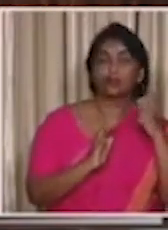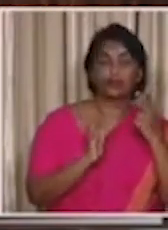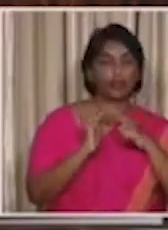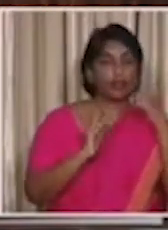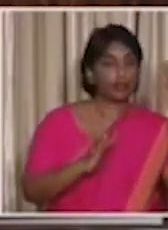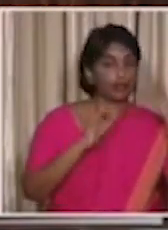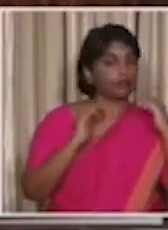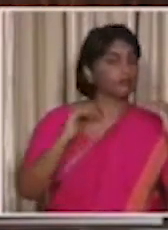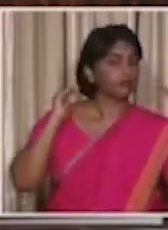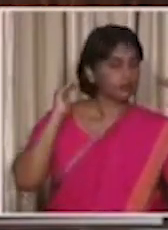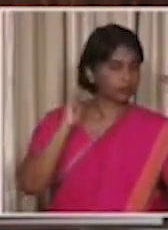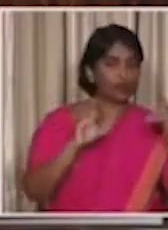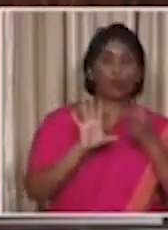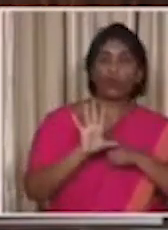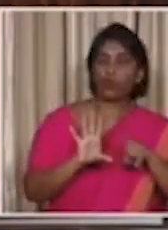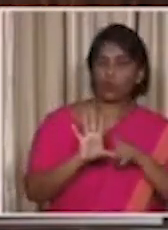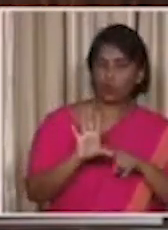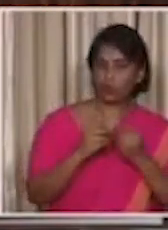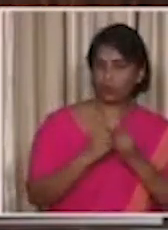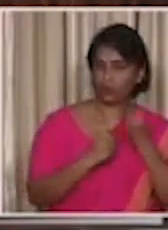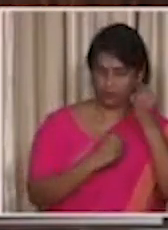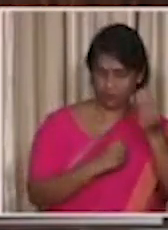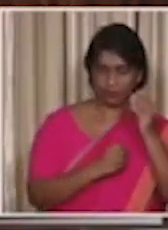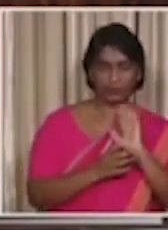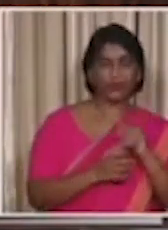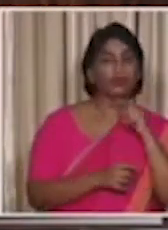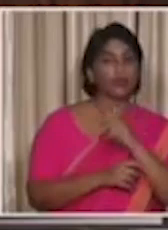ජාත්‍යන්තර මට්ටමේ පුහුණුවක් ලබා දිය යුතුයි.